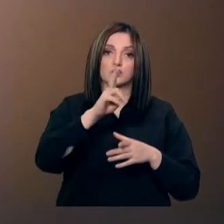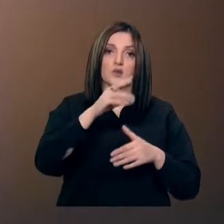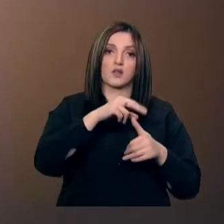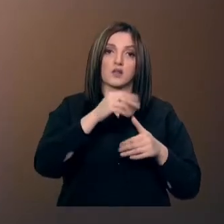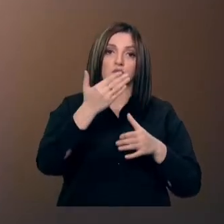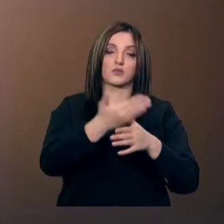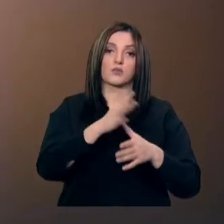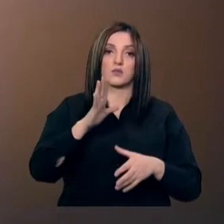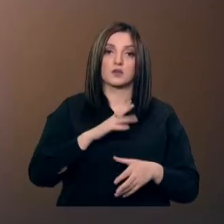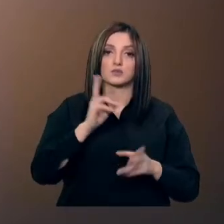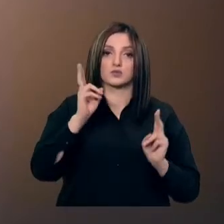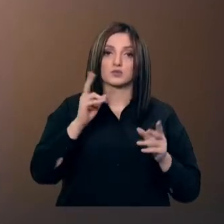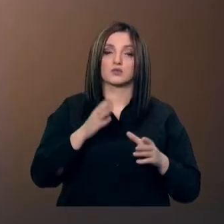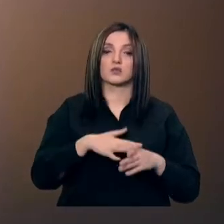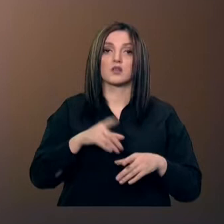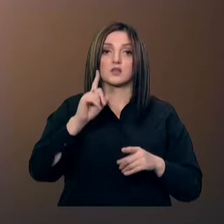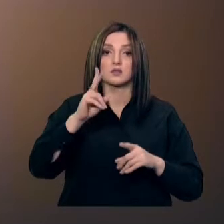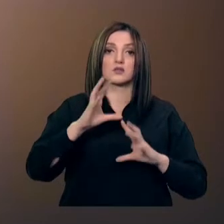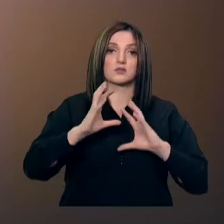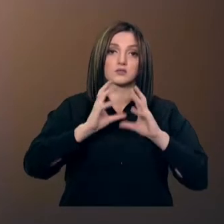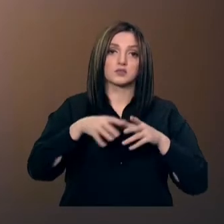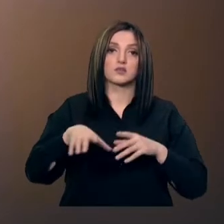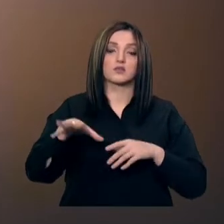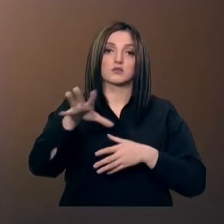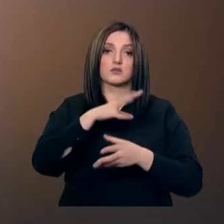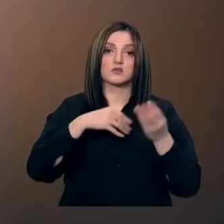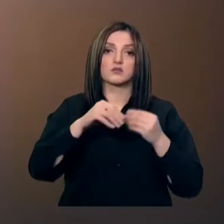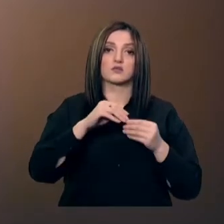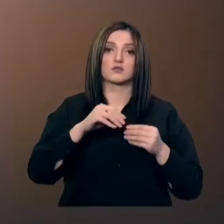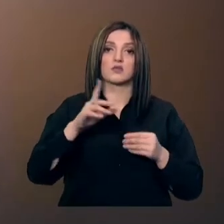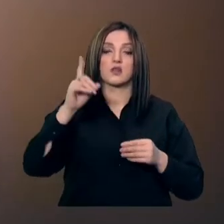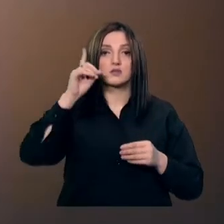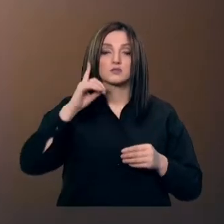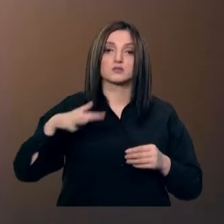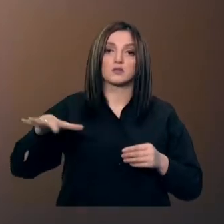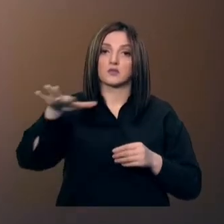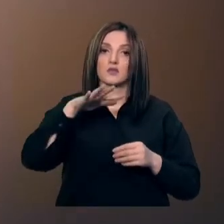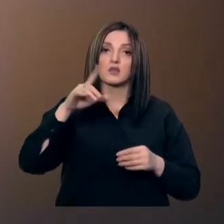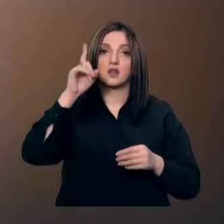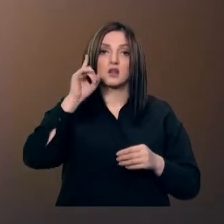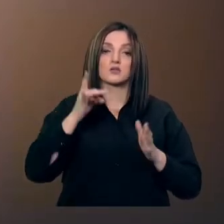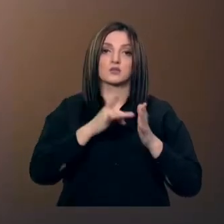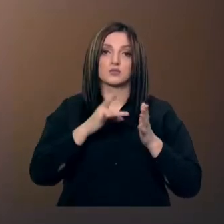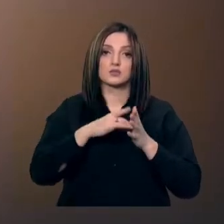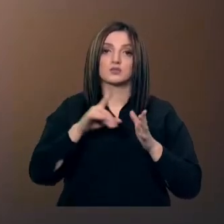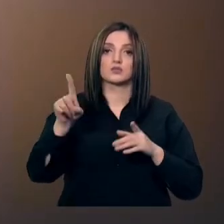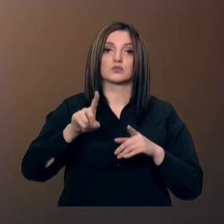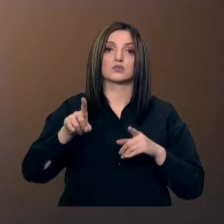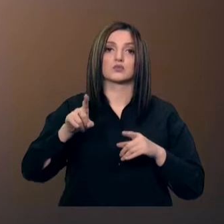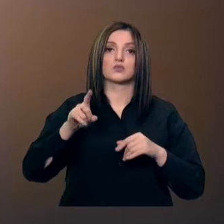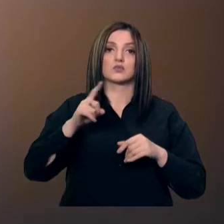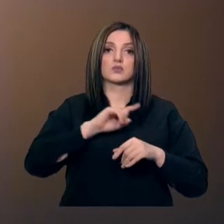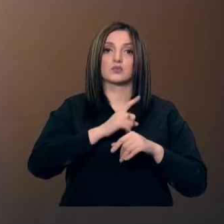ermənilər təşkil edib. Bu, həm də beynəlxalq aləmin erməni separatçılarının əli ilə Azərbaycanın enerji resurslarına sahib olmaq